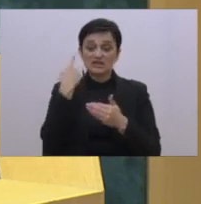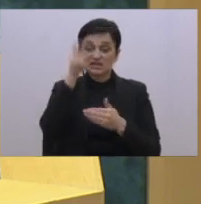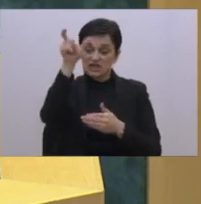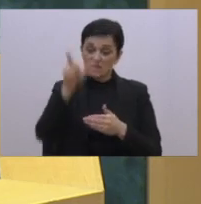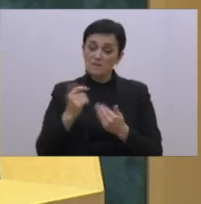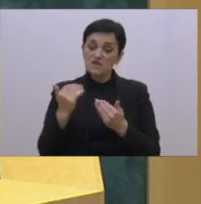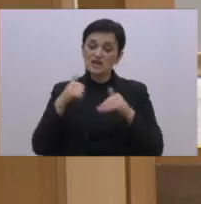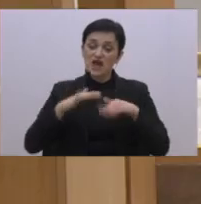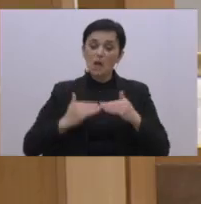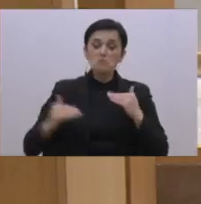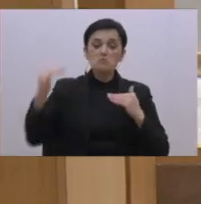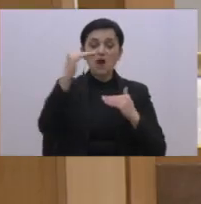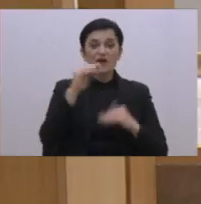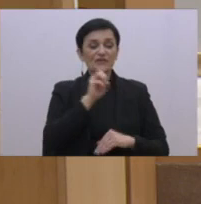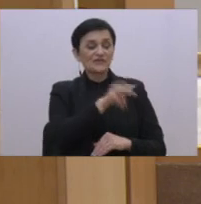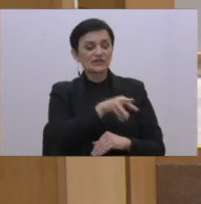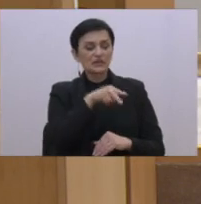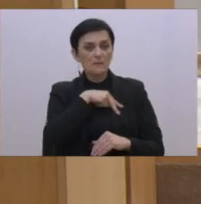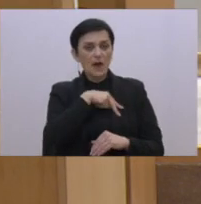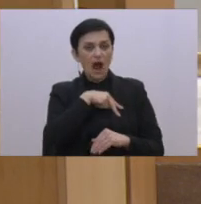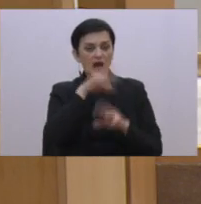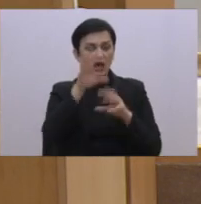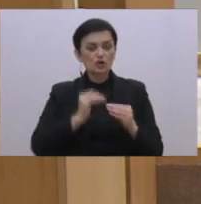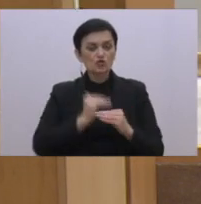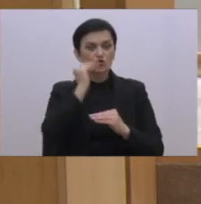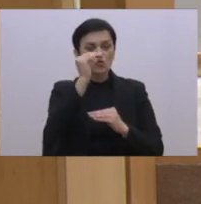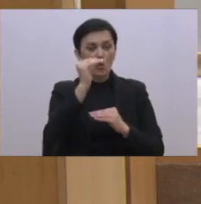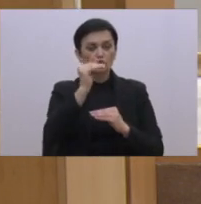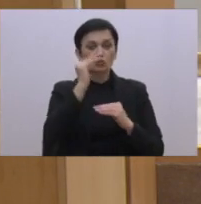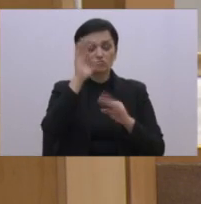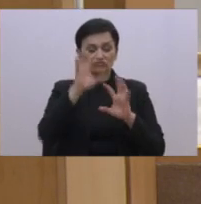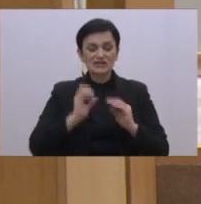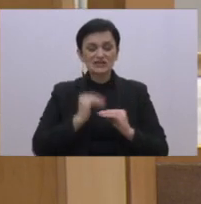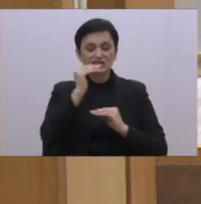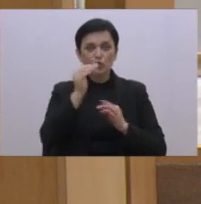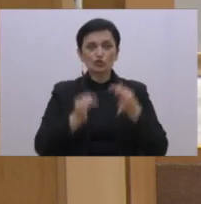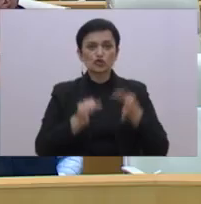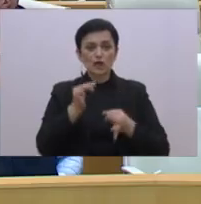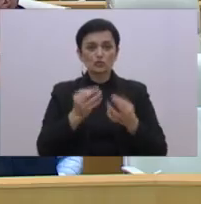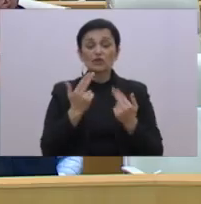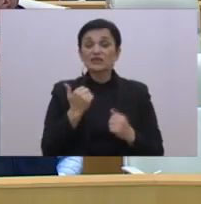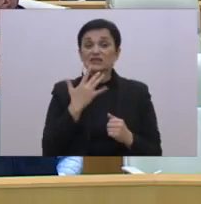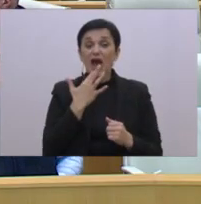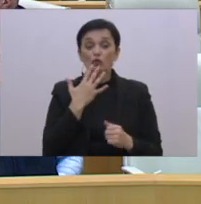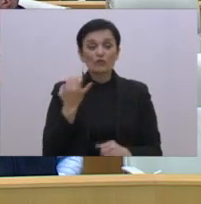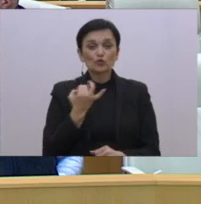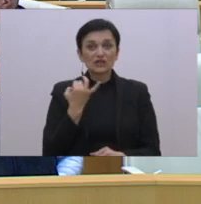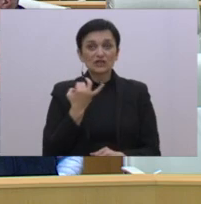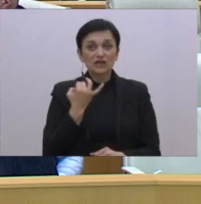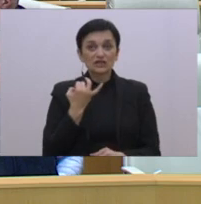გადაწყვეტილება უფრო მაღლა დგას, ვიდრე პარლამენტი, კონსტიტუცია, საკონსტიტუციო სასამართლო და ეროვნული